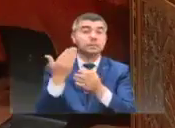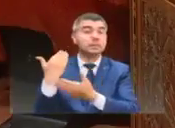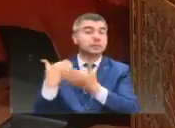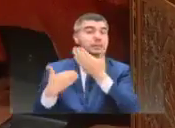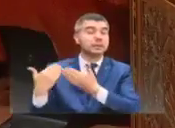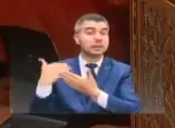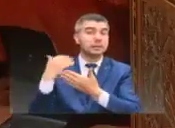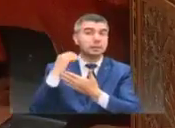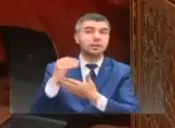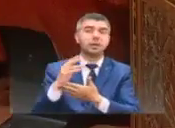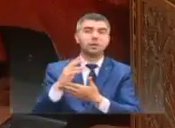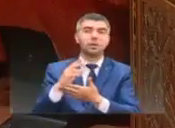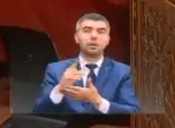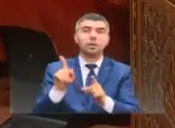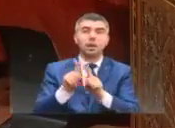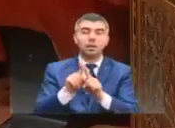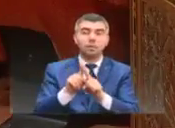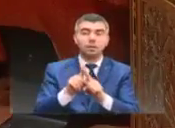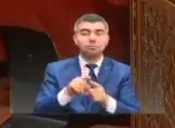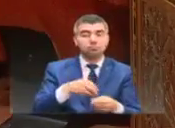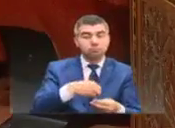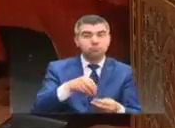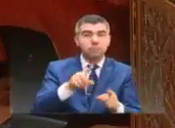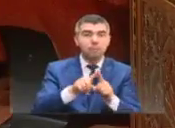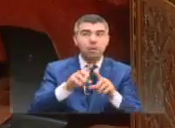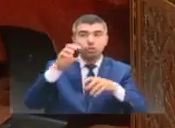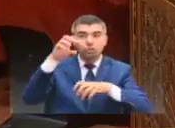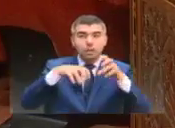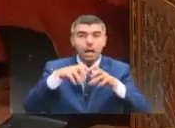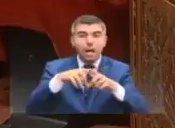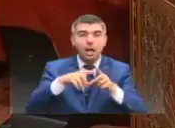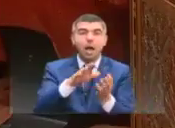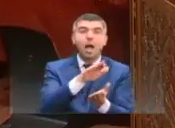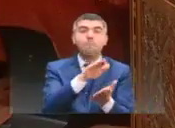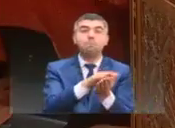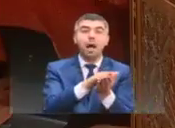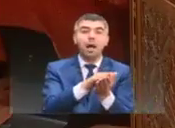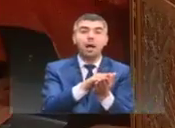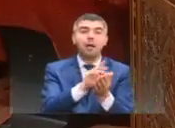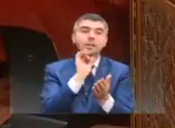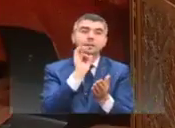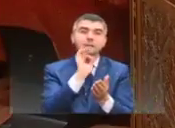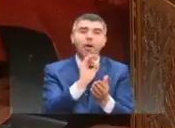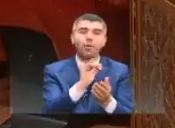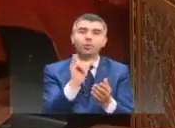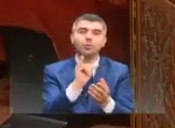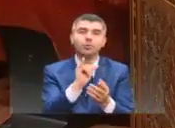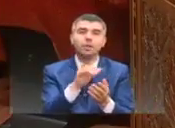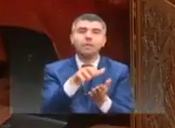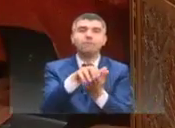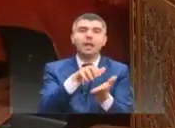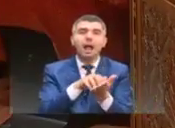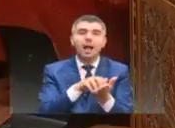هي المعالجة والقذف في الوسط الطبيعي. آن الوقت أن ننتقل من هذه المقاربة إلى مقاربة